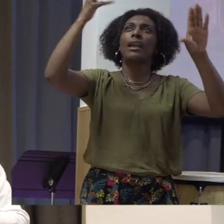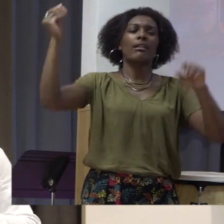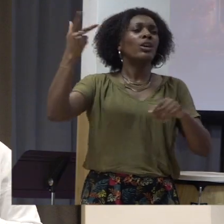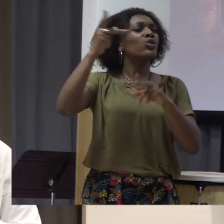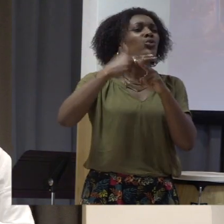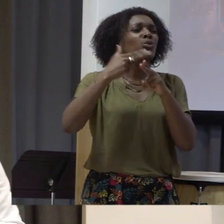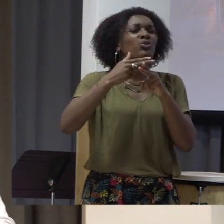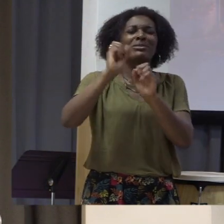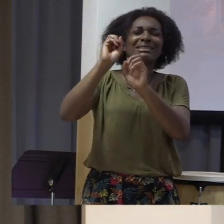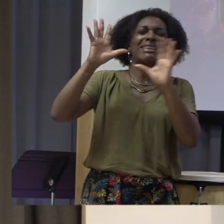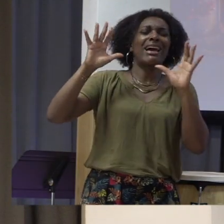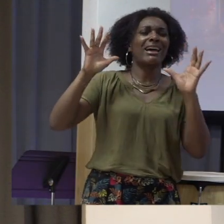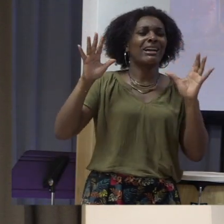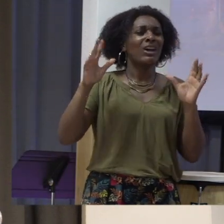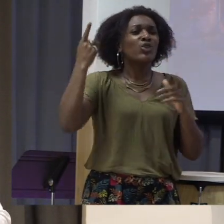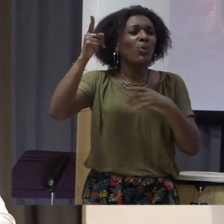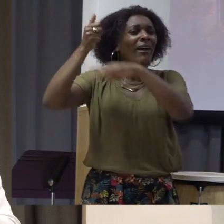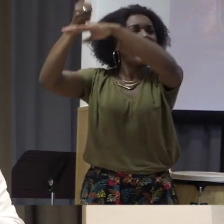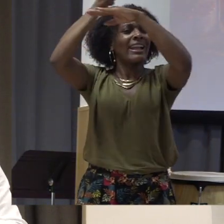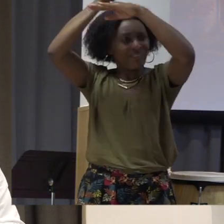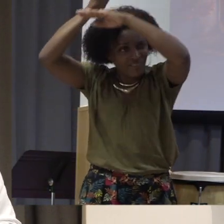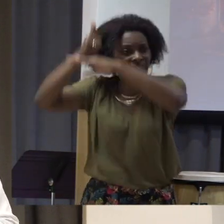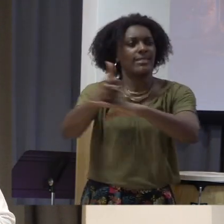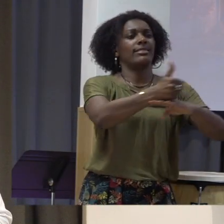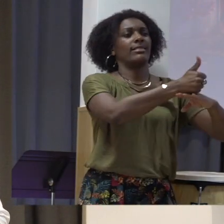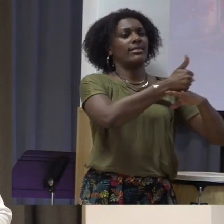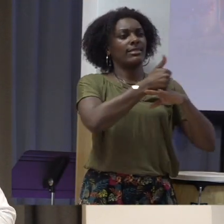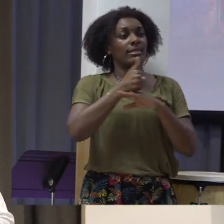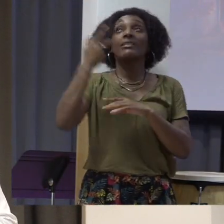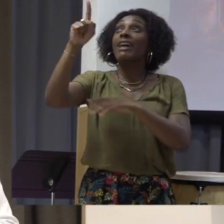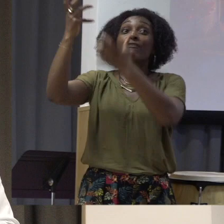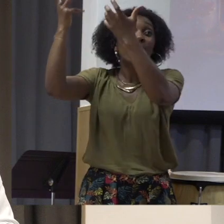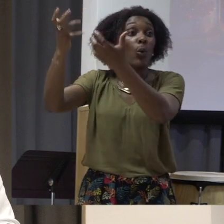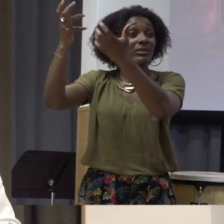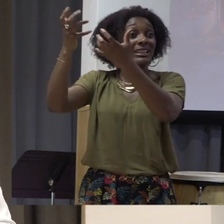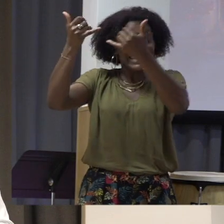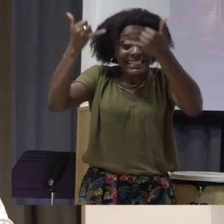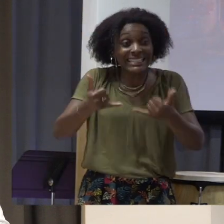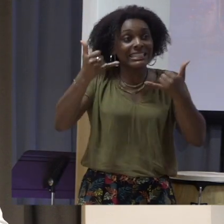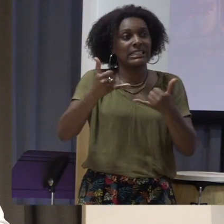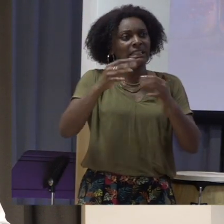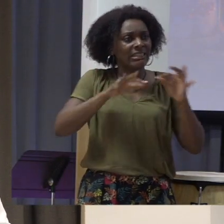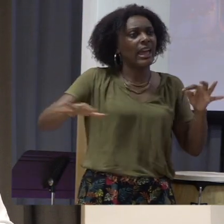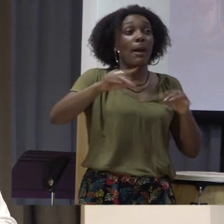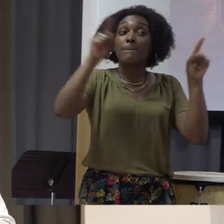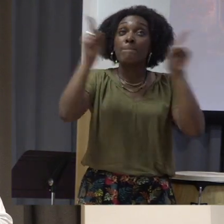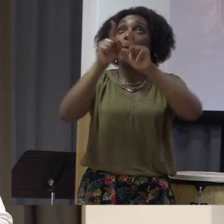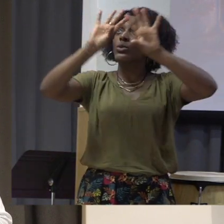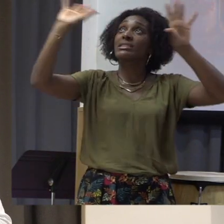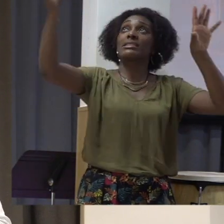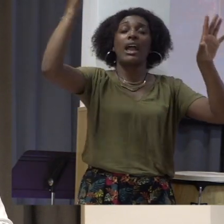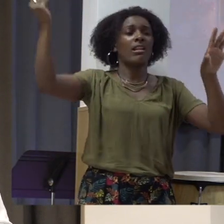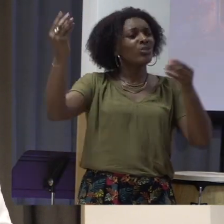nom soit sanctifié, que ton règne vienne, que ta volonté soit faite sur la terre comme au